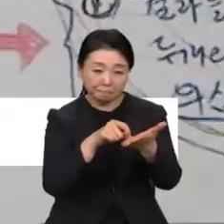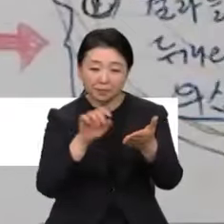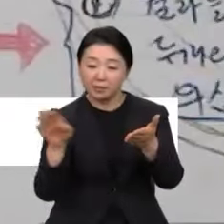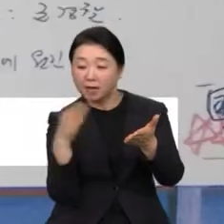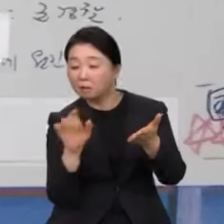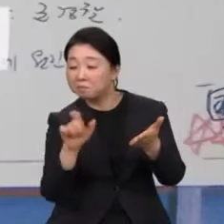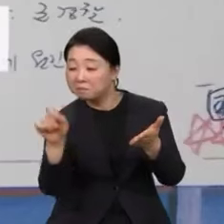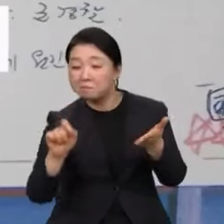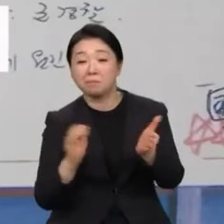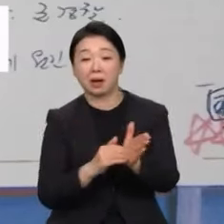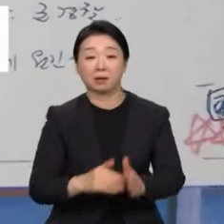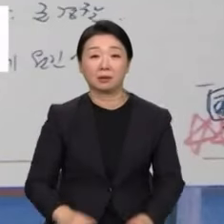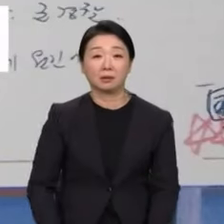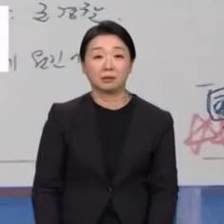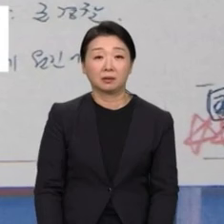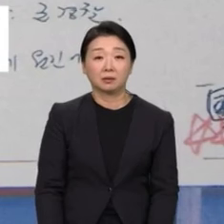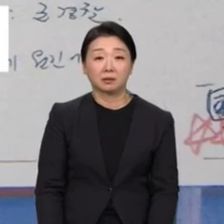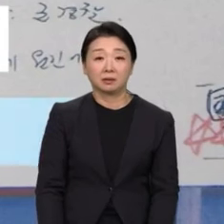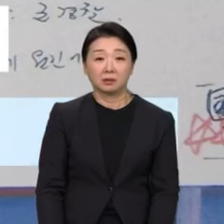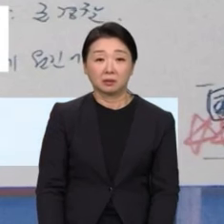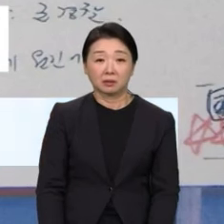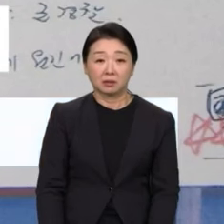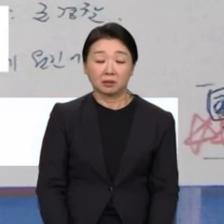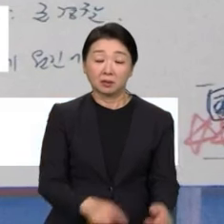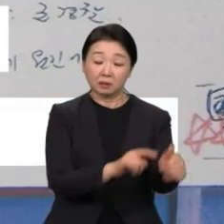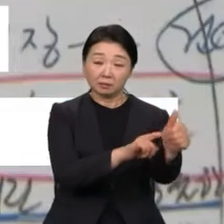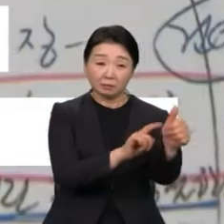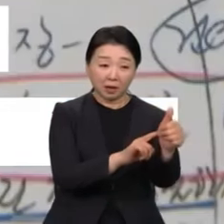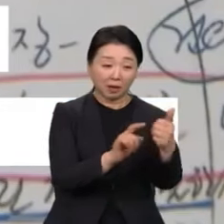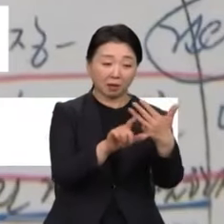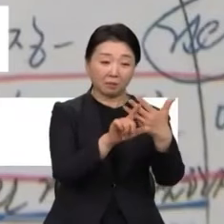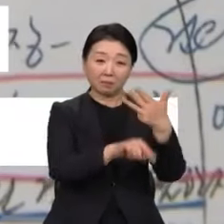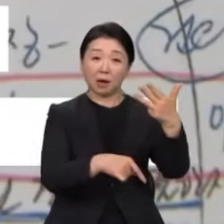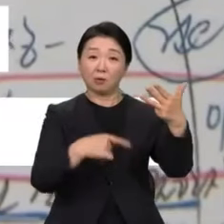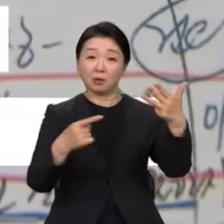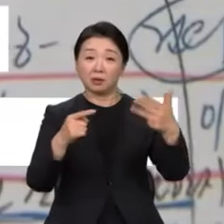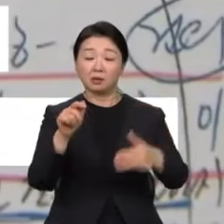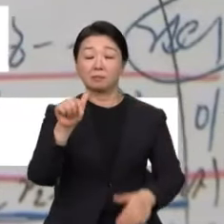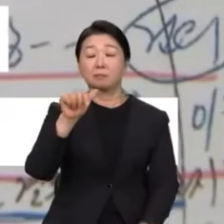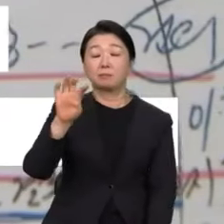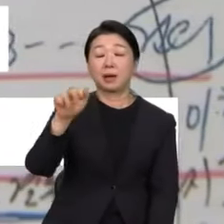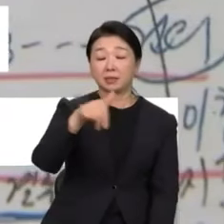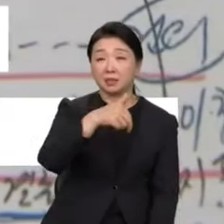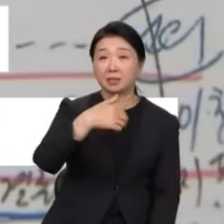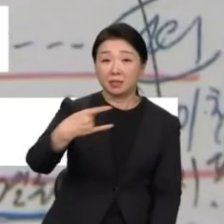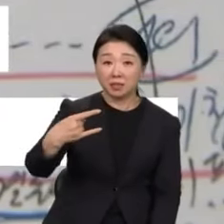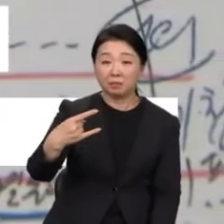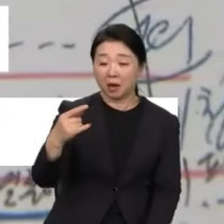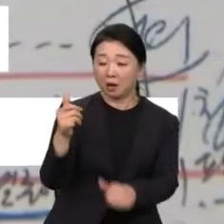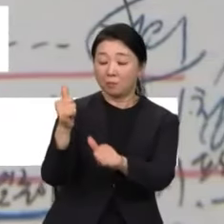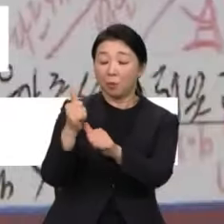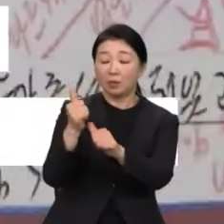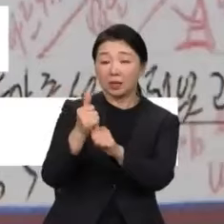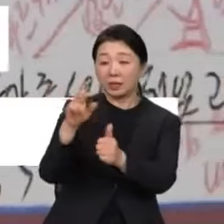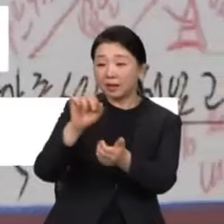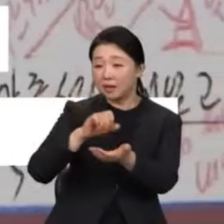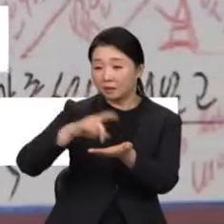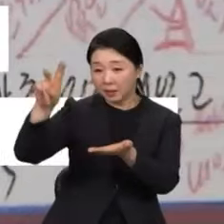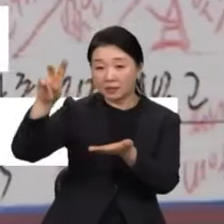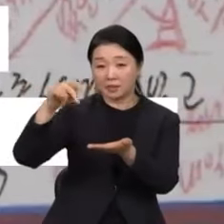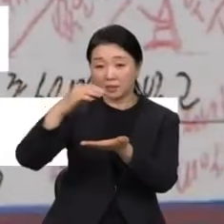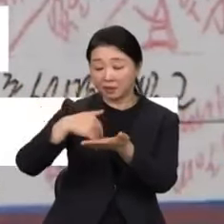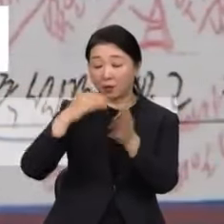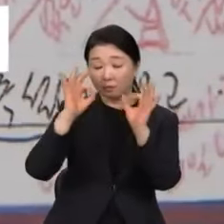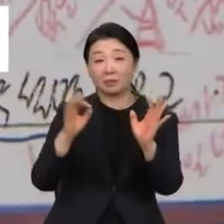썼습니다. JTBC는 김 사령관이 지난해 8월 1일 박진희 국방부 장관 보좌관에게 보낸 텔레그램 메시지를 확보해